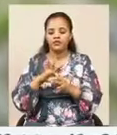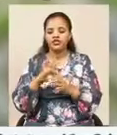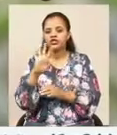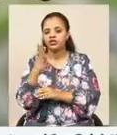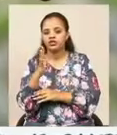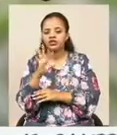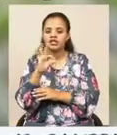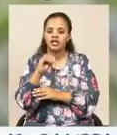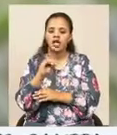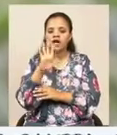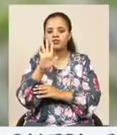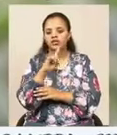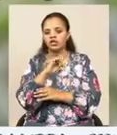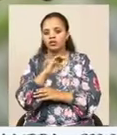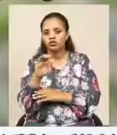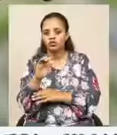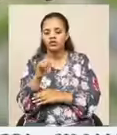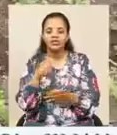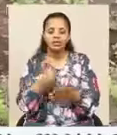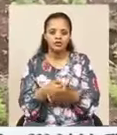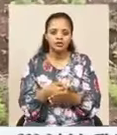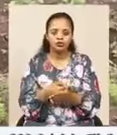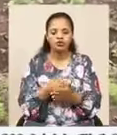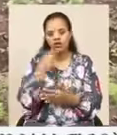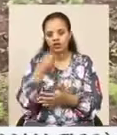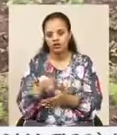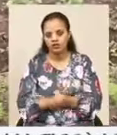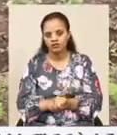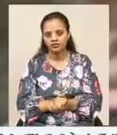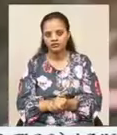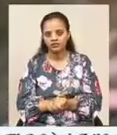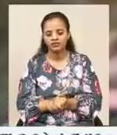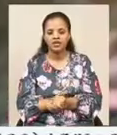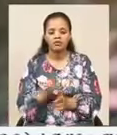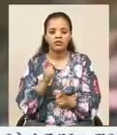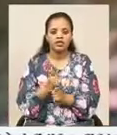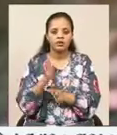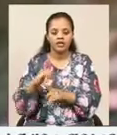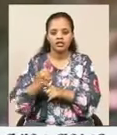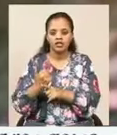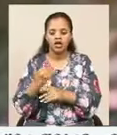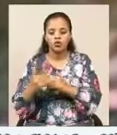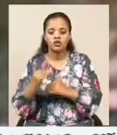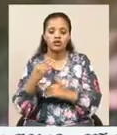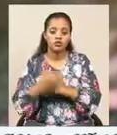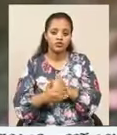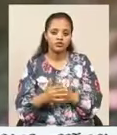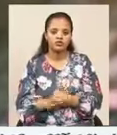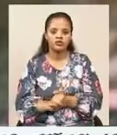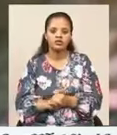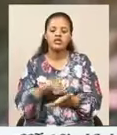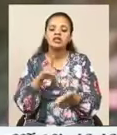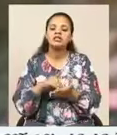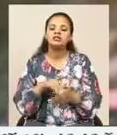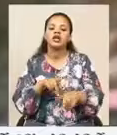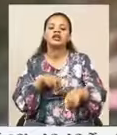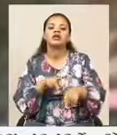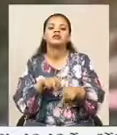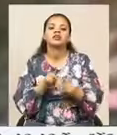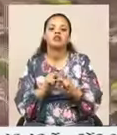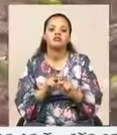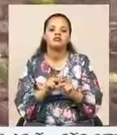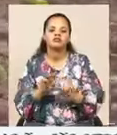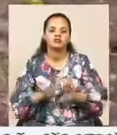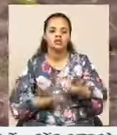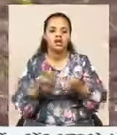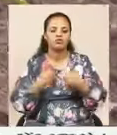ችግኞች 95% ስለመጽደቁም ተናግረዋል። መደበኛ ስልጠና ጎን ለጎን የከተማ ግብርናንም